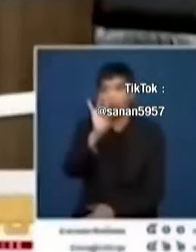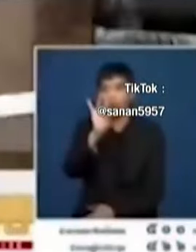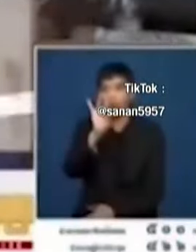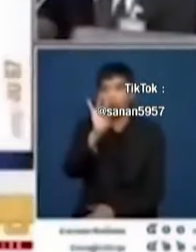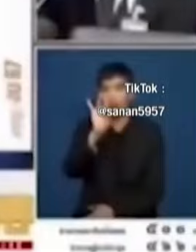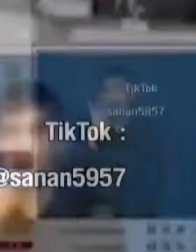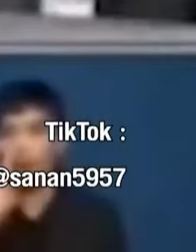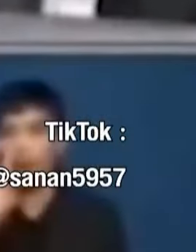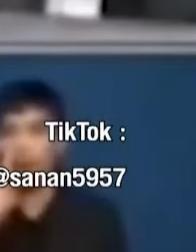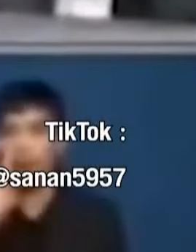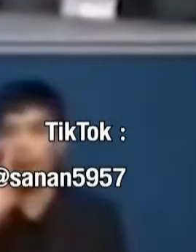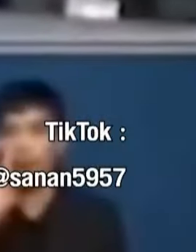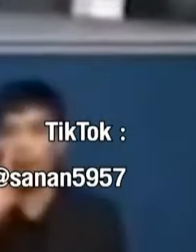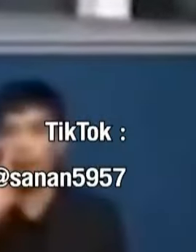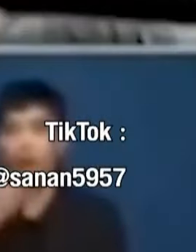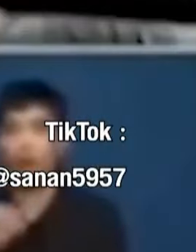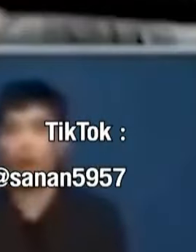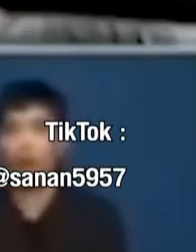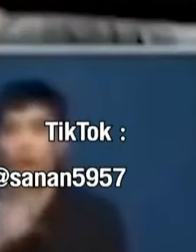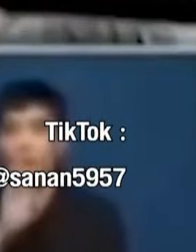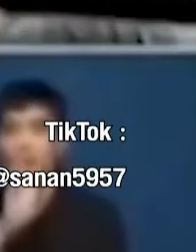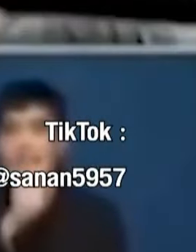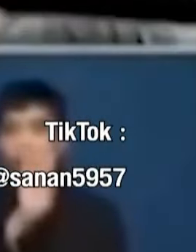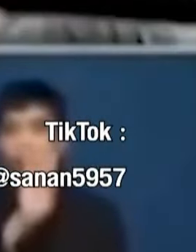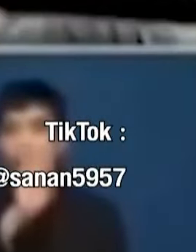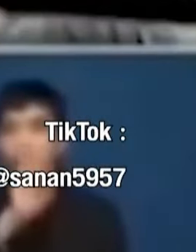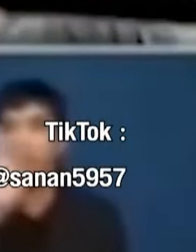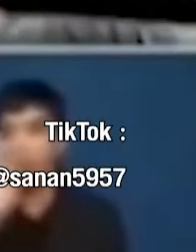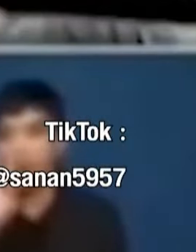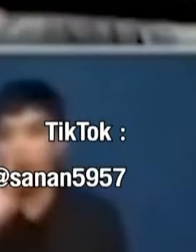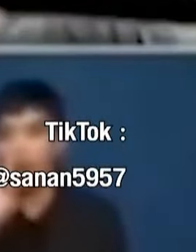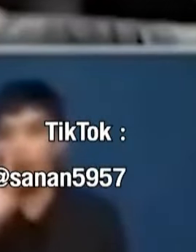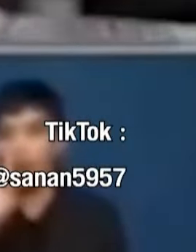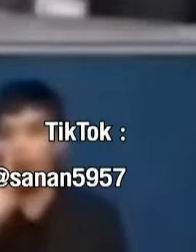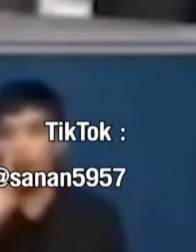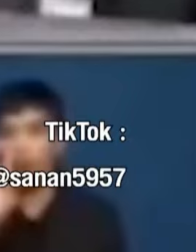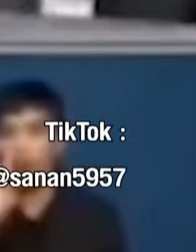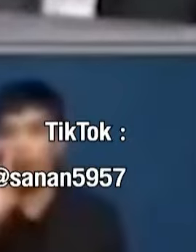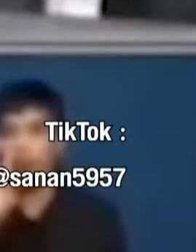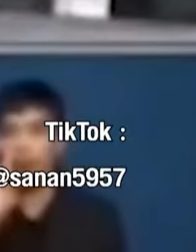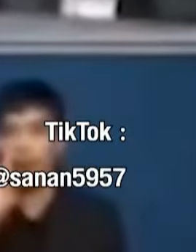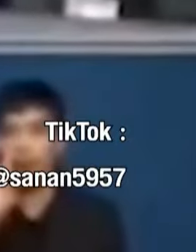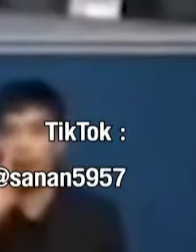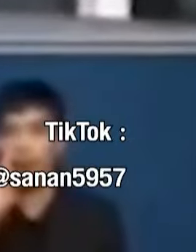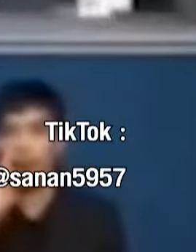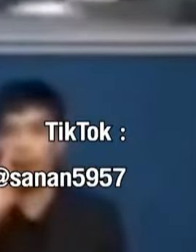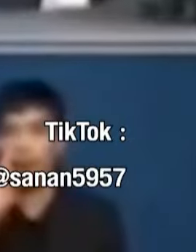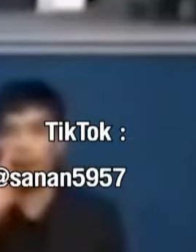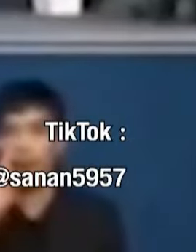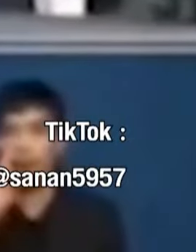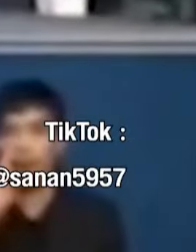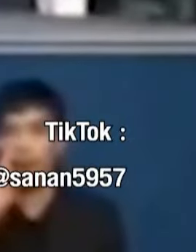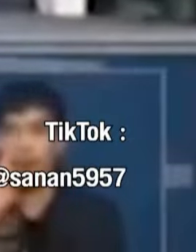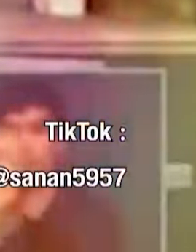่ส่วนใหญ่ถือกระดาษ เปิดเลิกอ่านจากคอม กับสอรุ่นใหม ่เลิก ปัจจุบันที่ส่วนใหญ ่ลดเลิกการใช้สไลด์ดูบ้